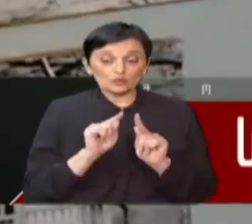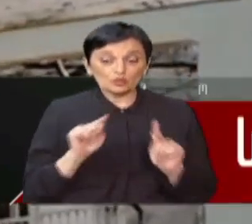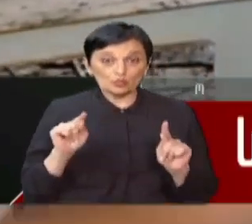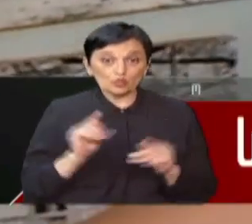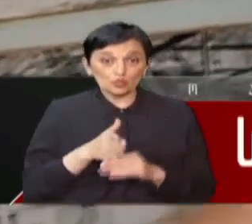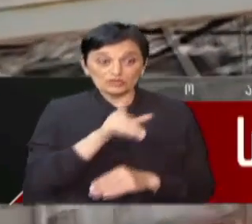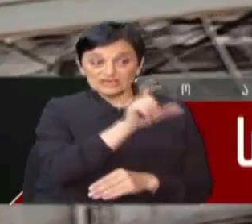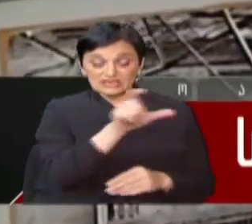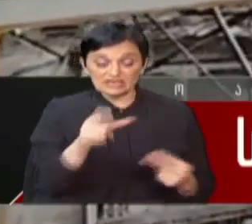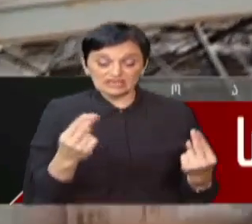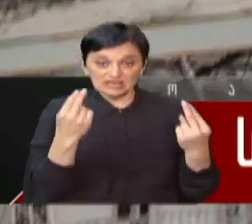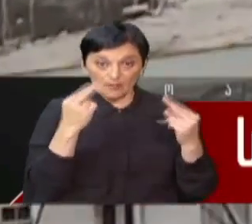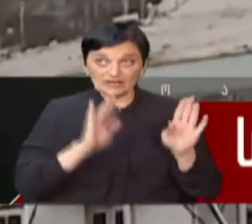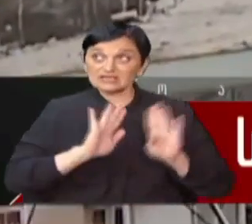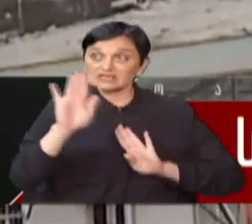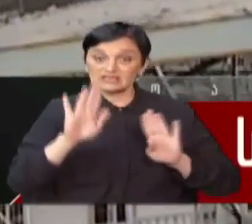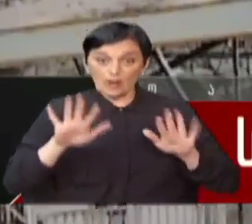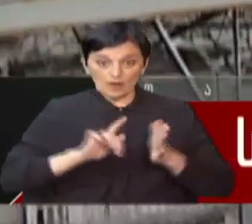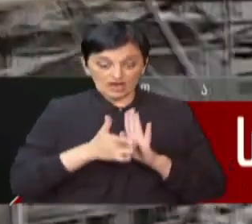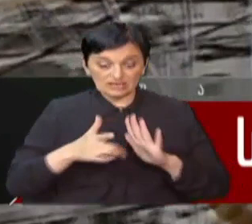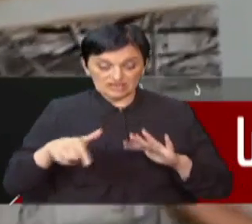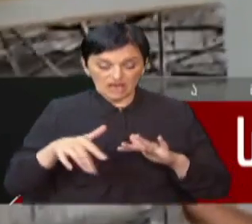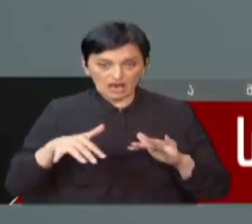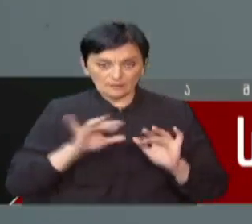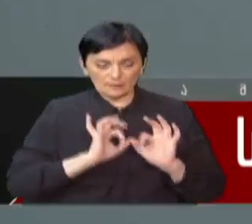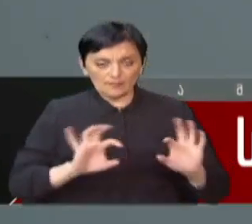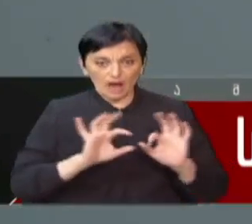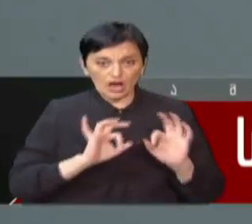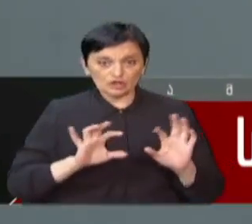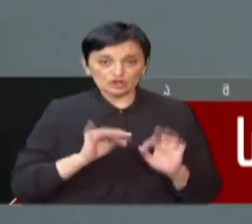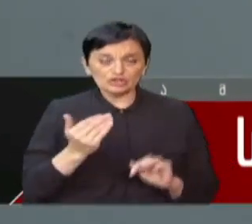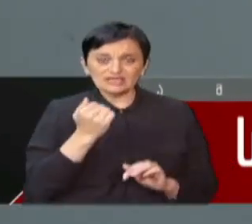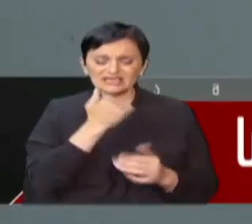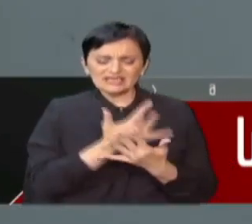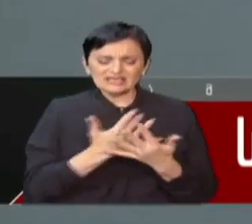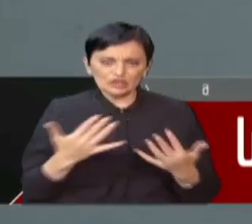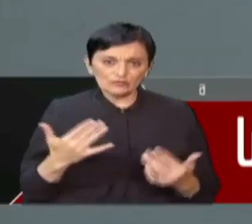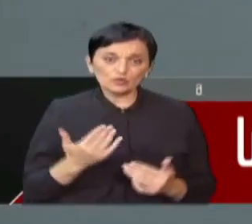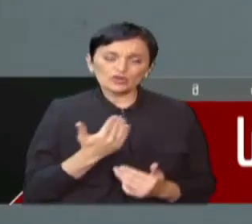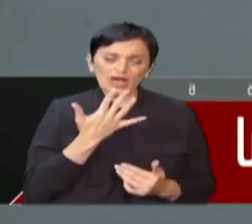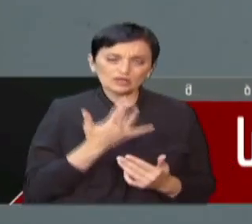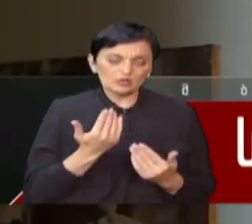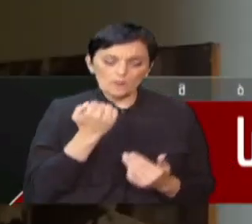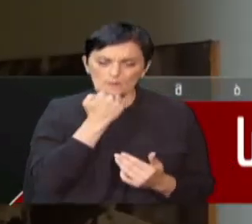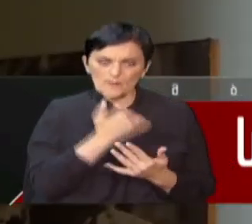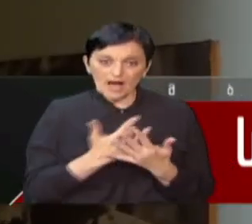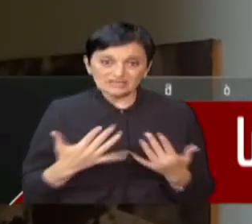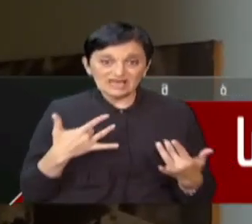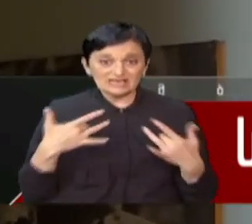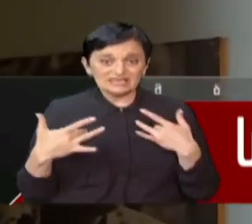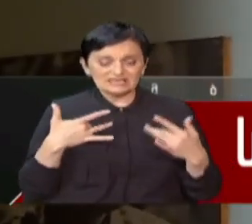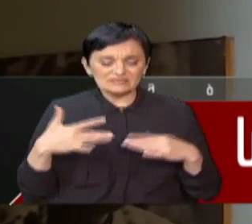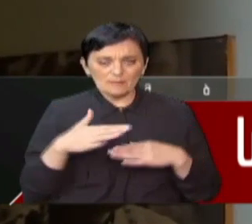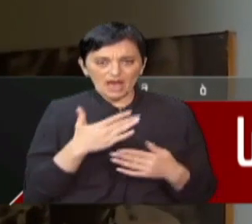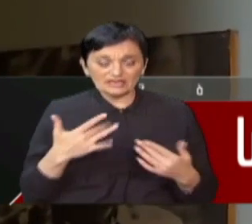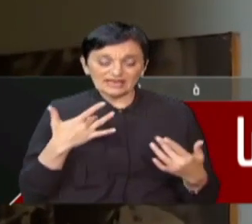მოსულ დამთვალიერებელს ამ საგამოფენო დარბაზში აცნობს, სადაც რეჟისორის მემორიალური ნივთები, ყოფითი და ეთნოგრაფიული მასალა, სპექტაკლების